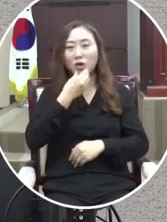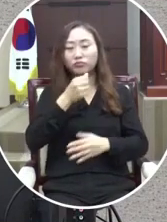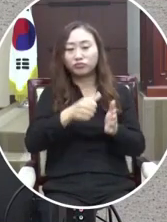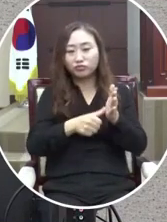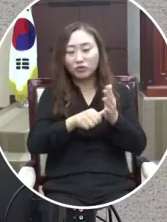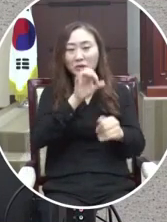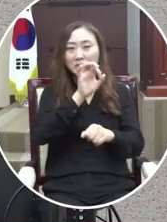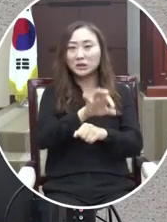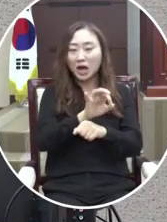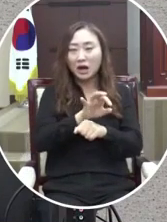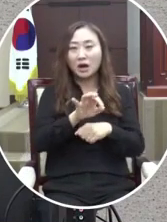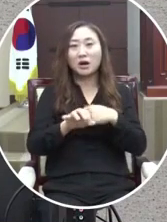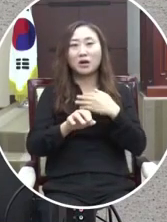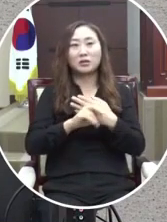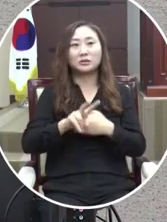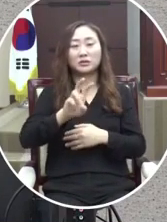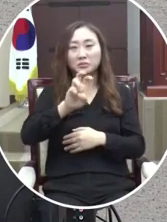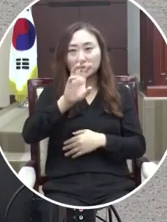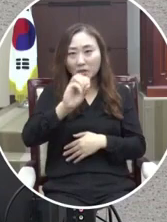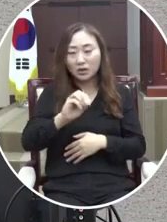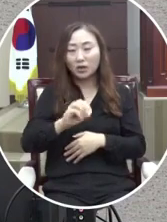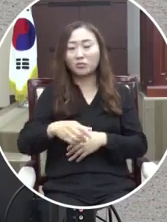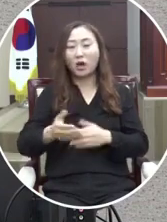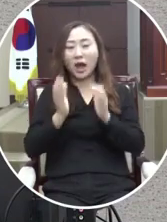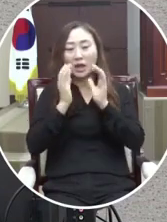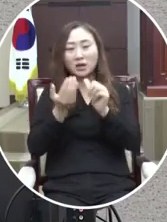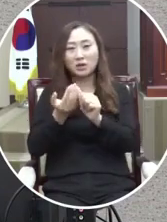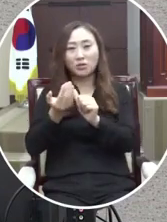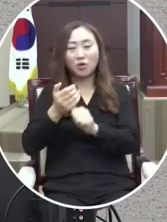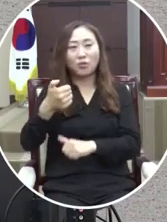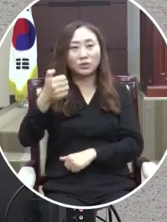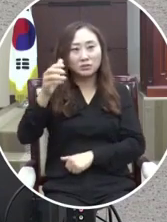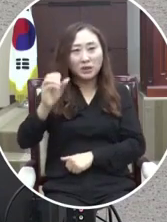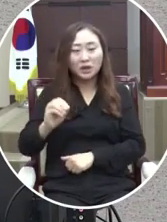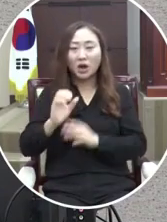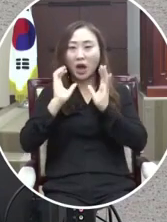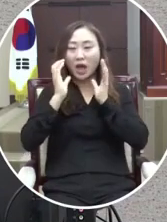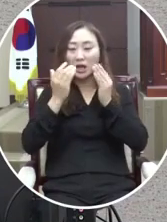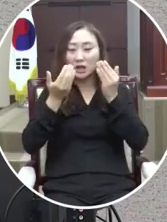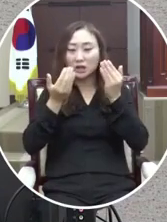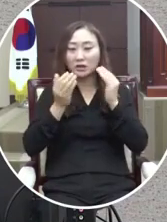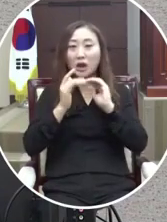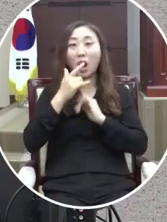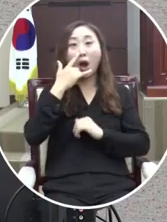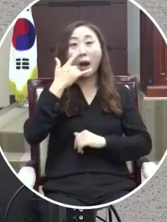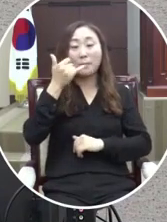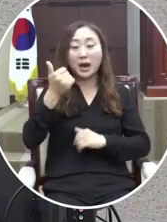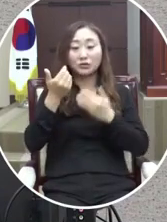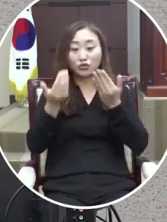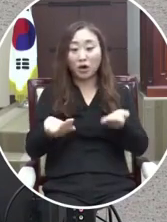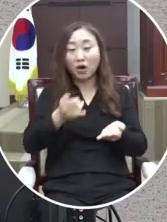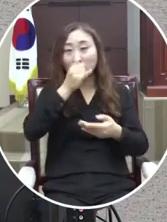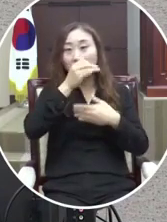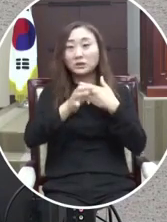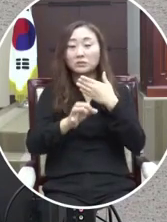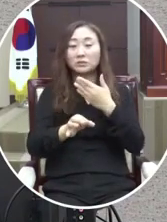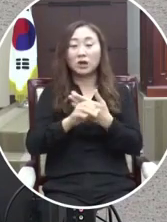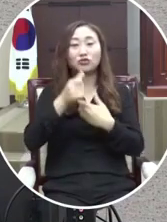축하용품 구입비 30만 원, 육아용품 구입비 50만 원, 아빠 휴직장려금 50만 원씩